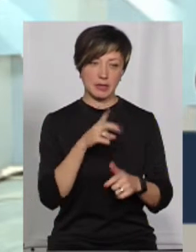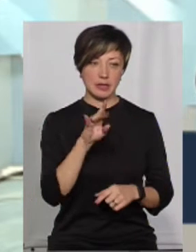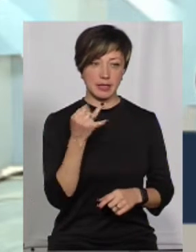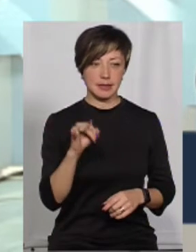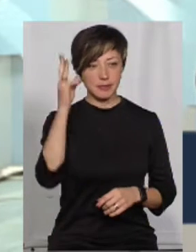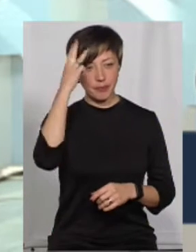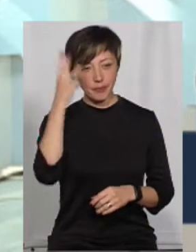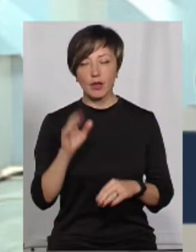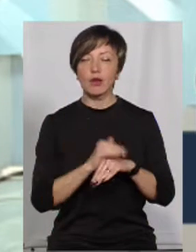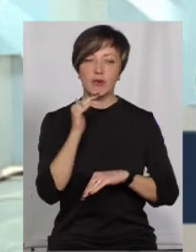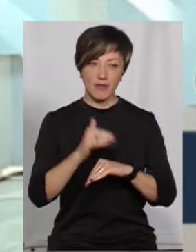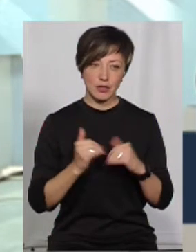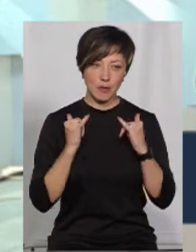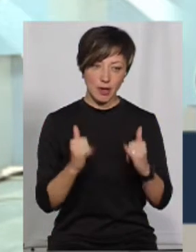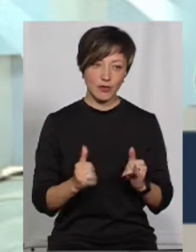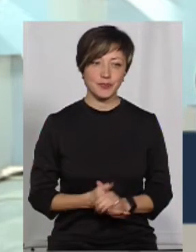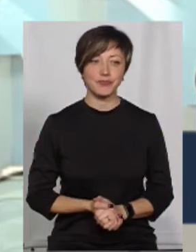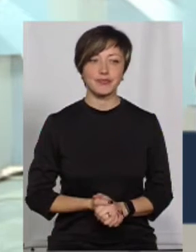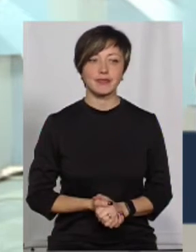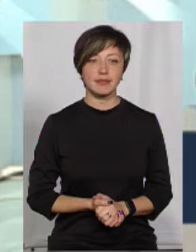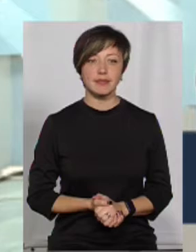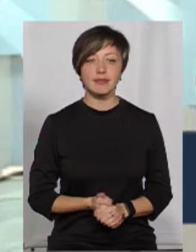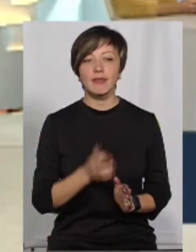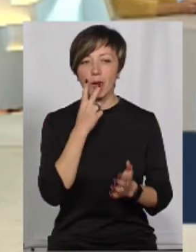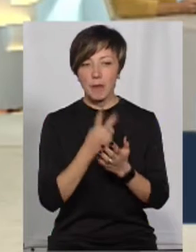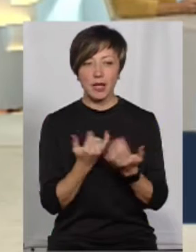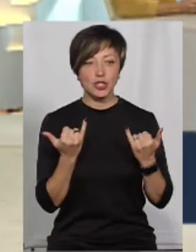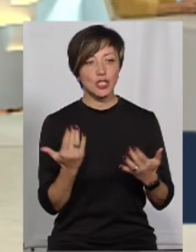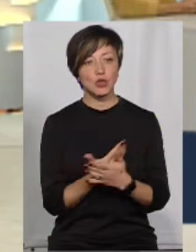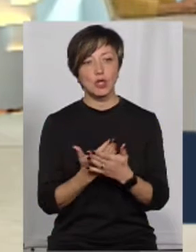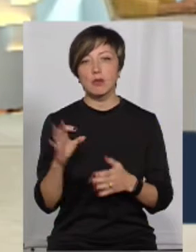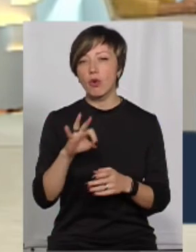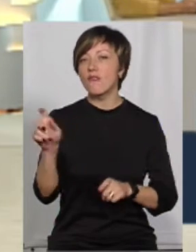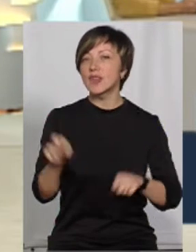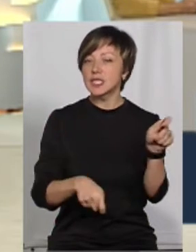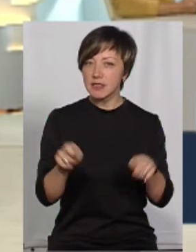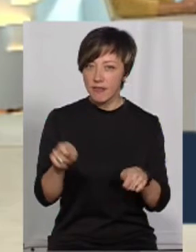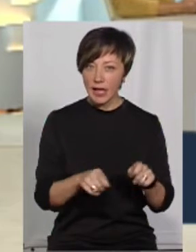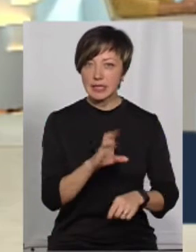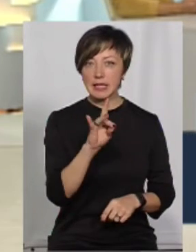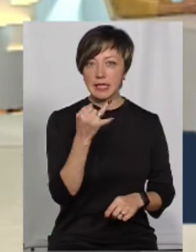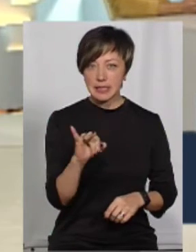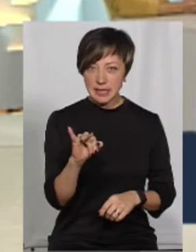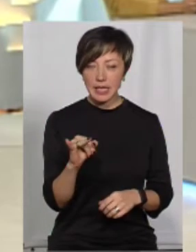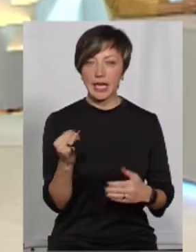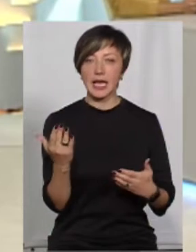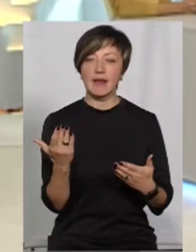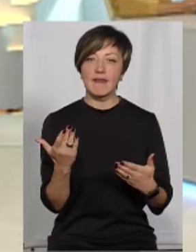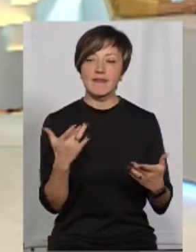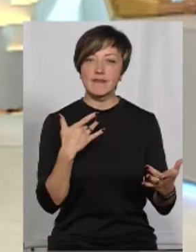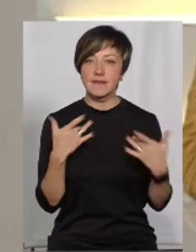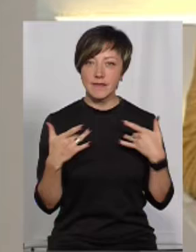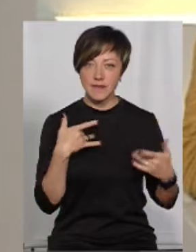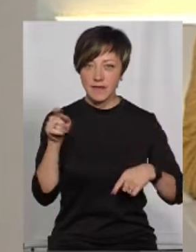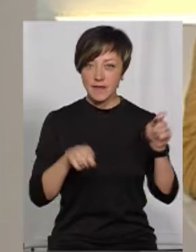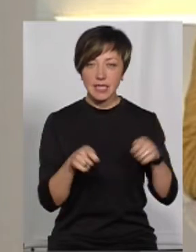Старицького. Доброго вечора, панове. Доброго вечора. Бачили тільки що сюжет про фестиваль «Старицький Сєтефест». Цікаво,